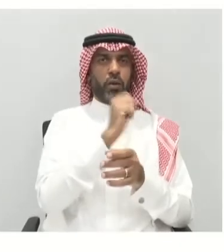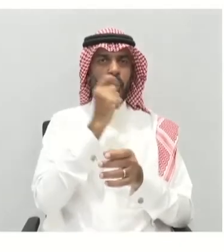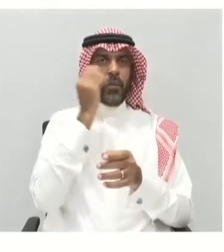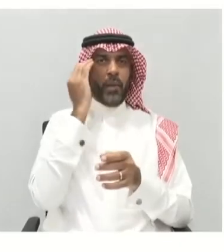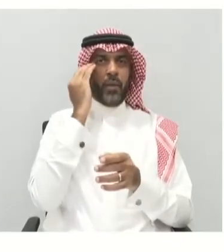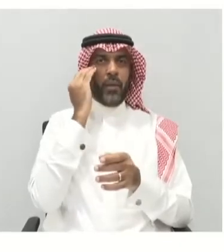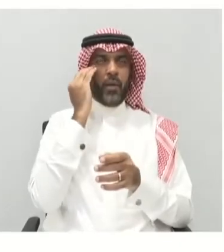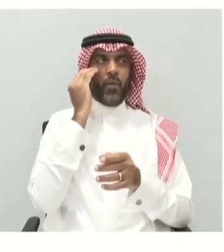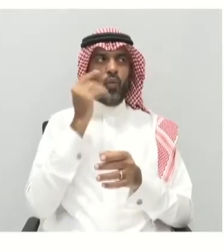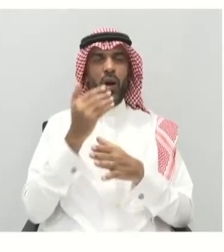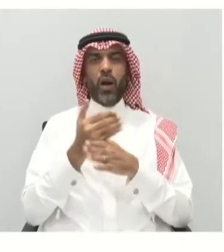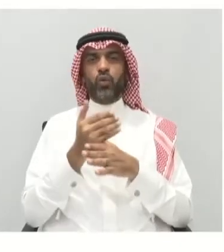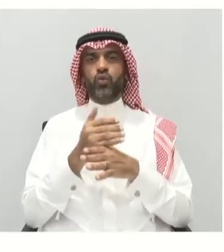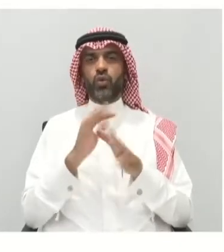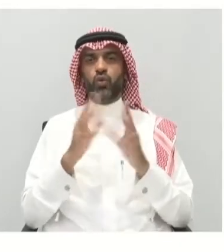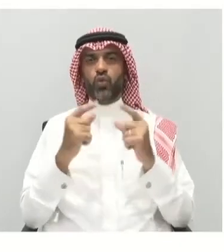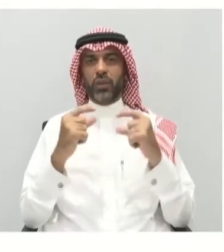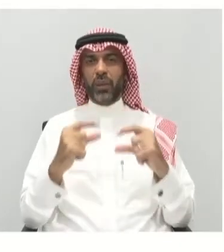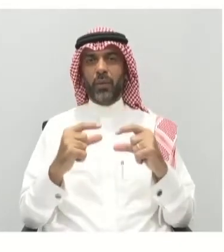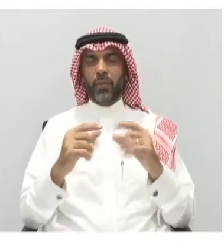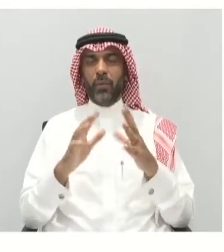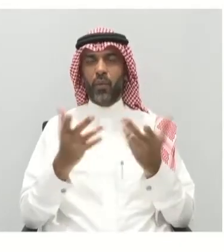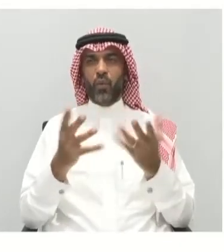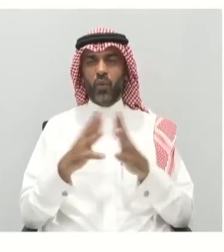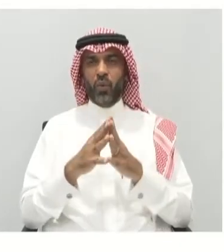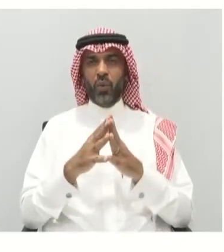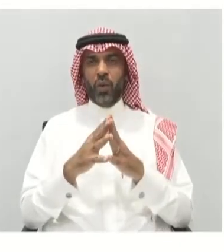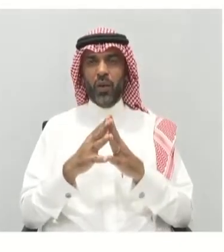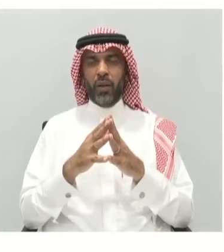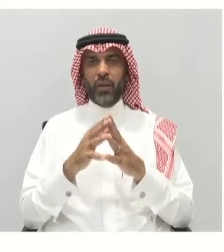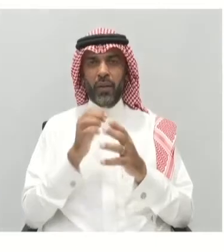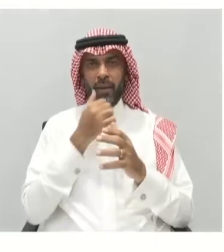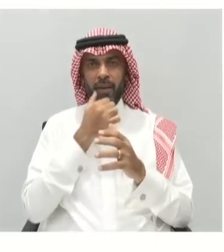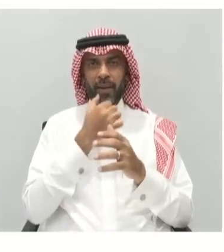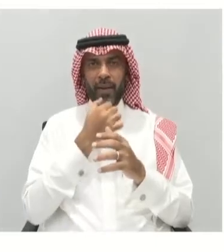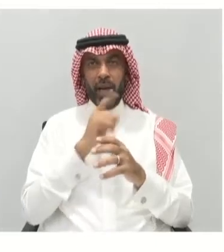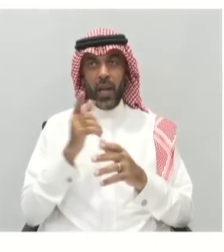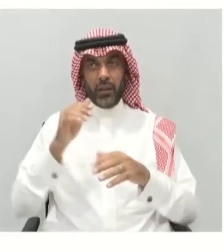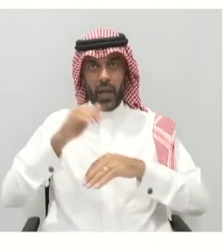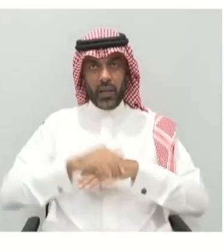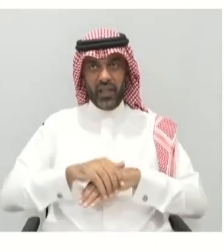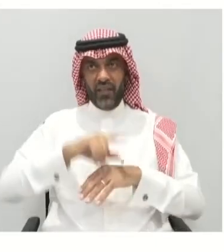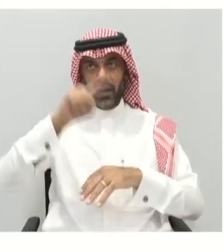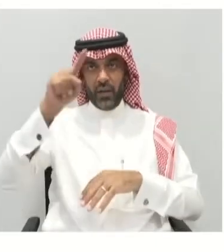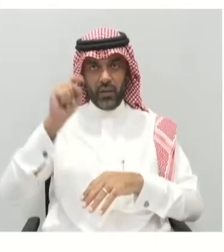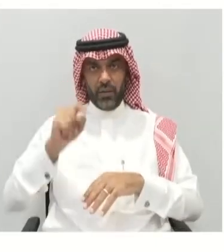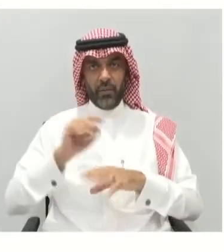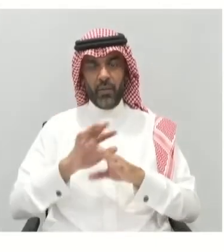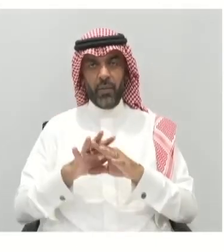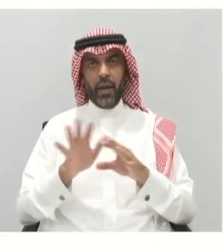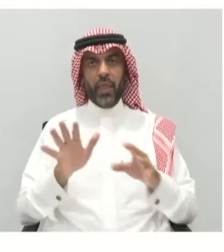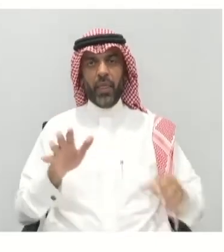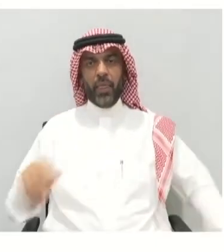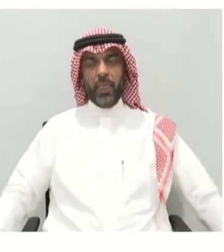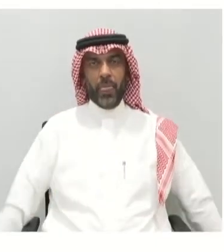وحجتي في ذلك مثلا ناتي ونقول عندما نتفق طبعا انا لا اعطيكم حل ولكن